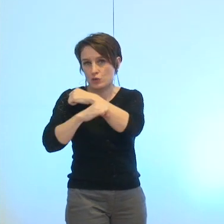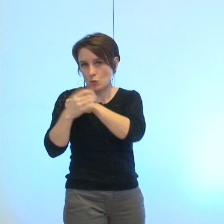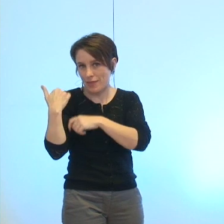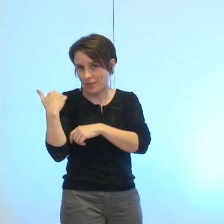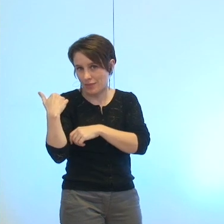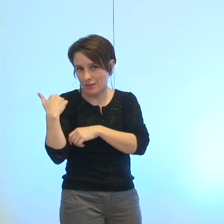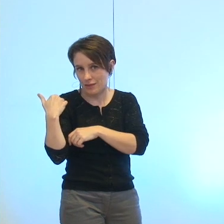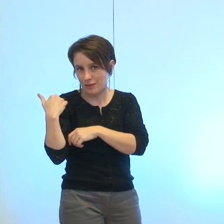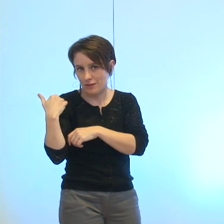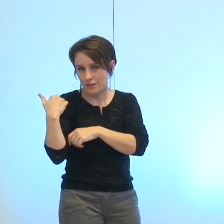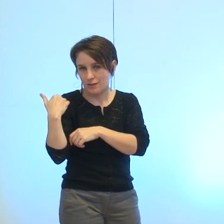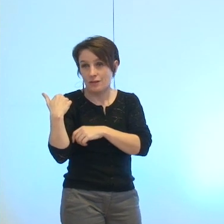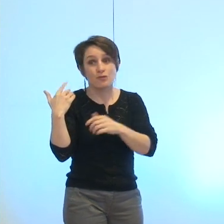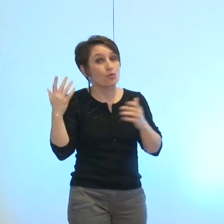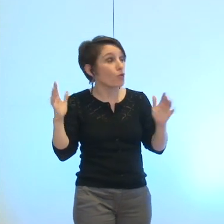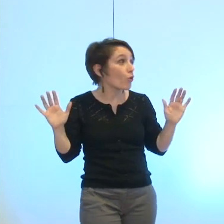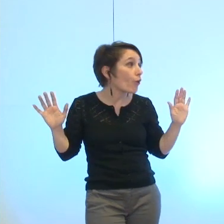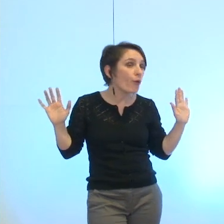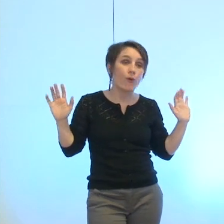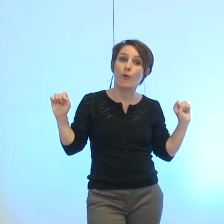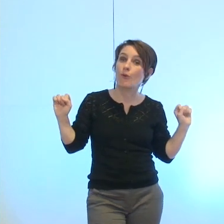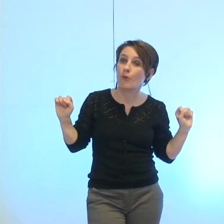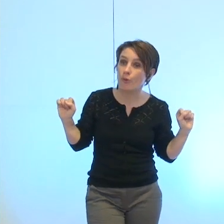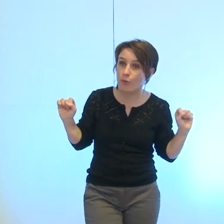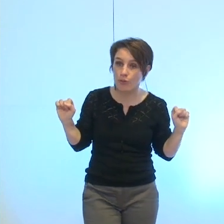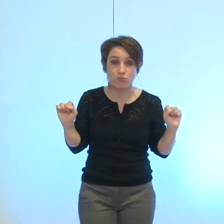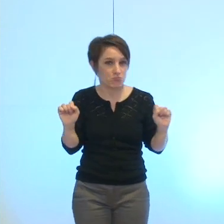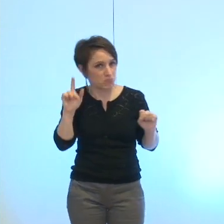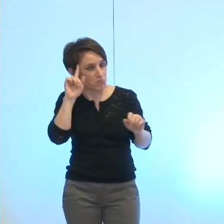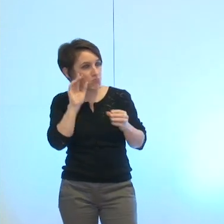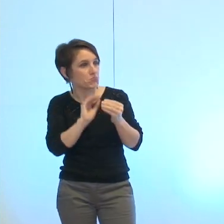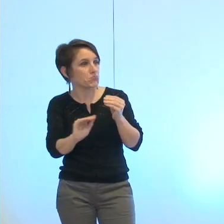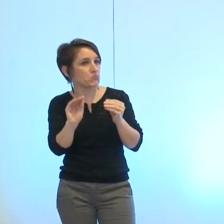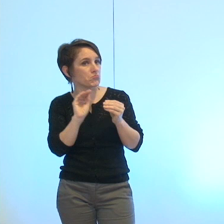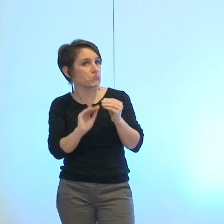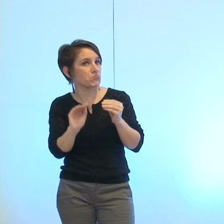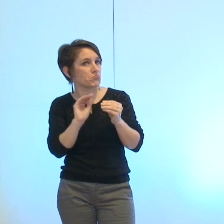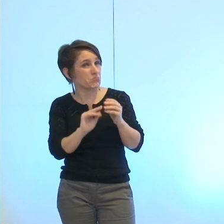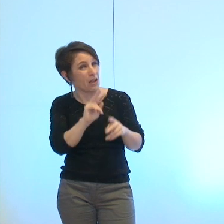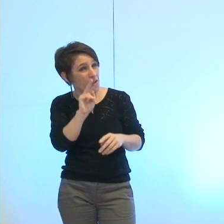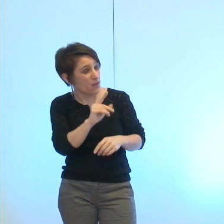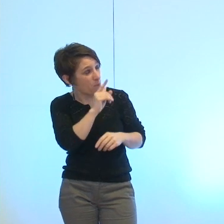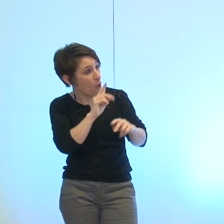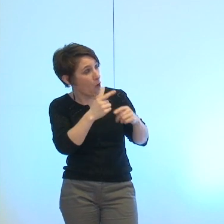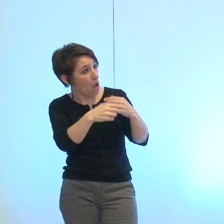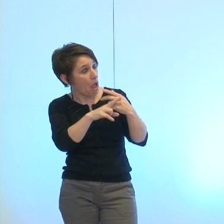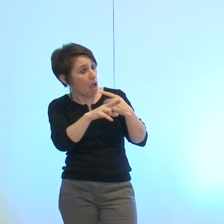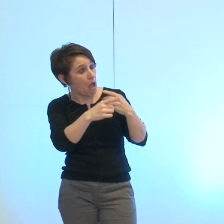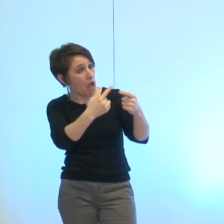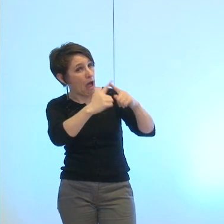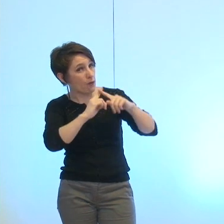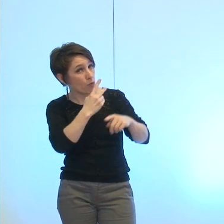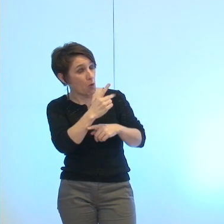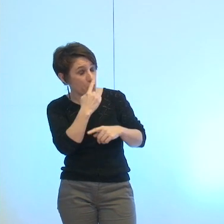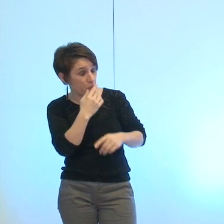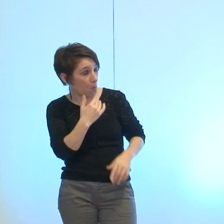semaines donc on peut sinterroger sur validité de cet argument